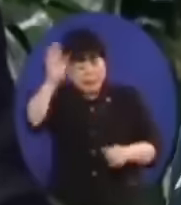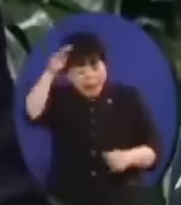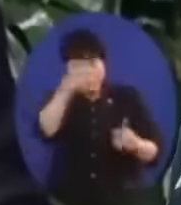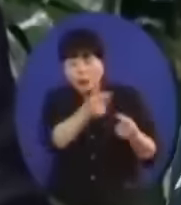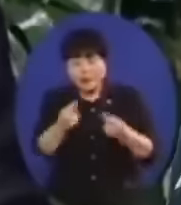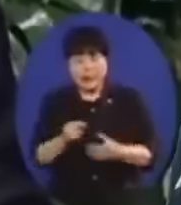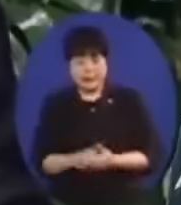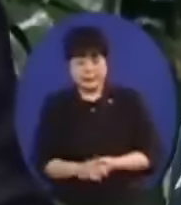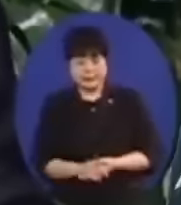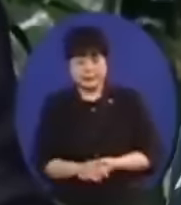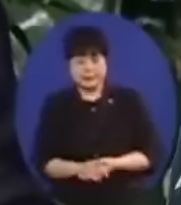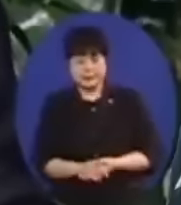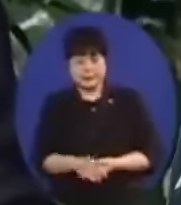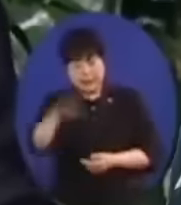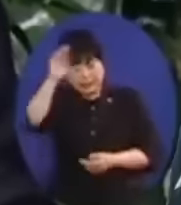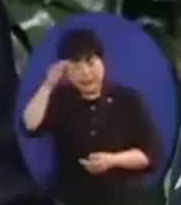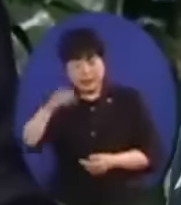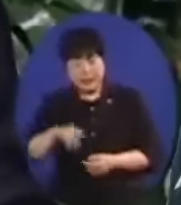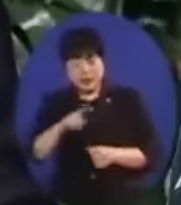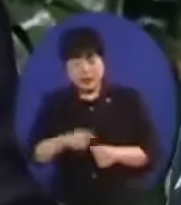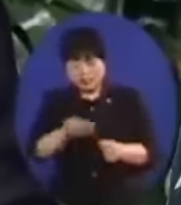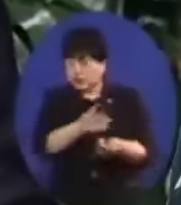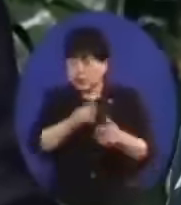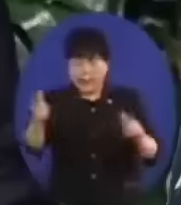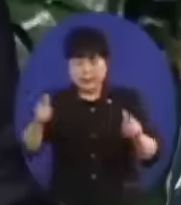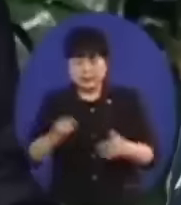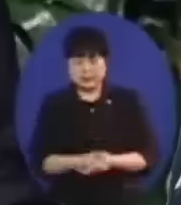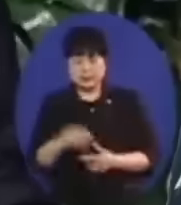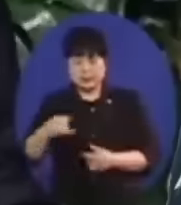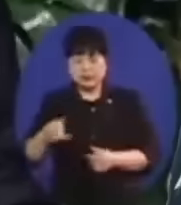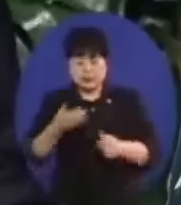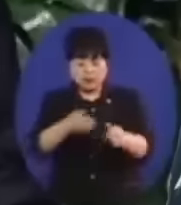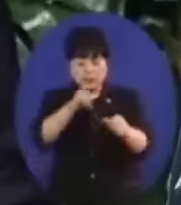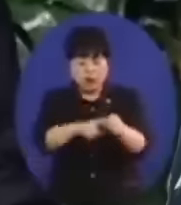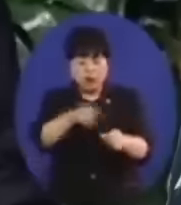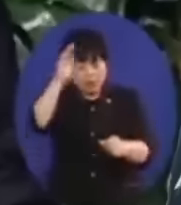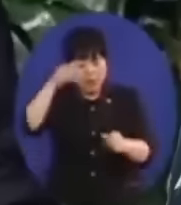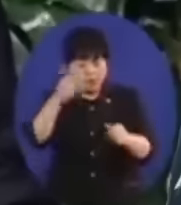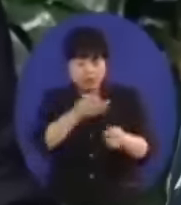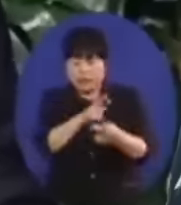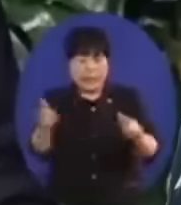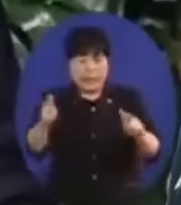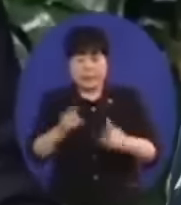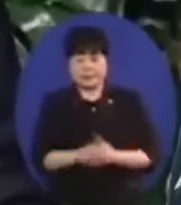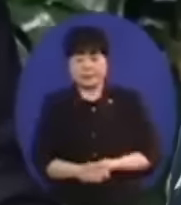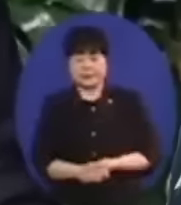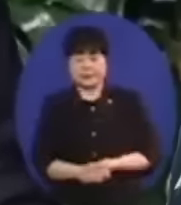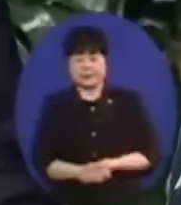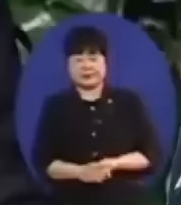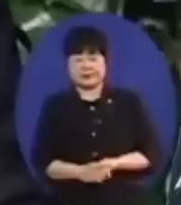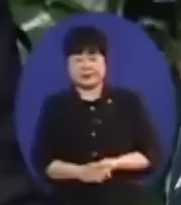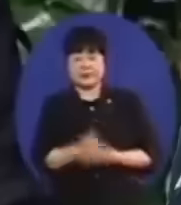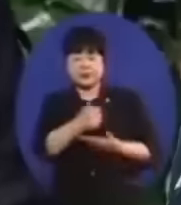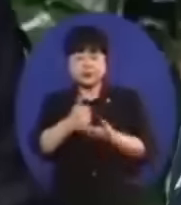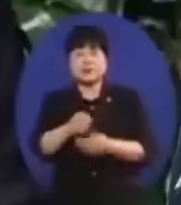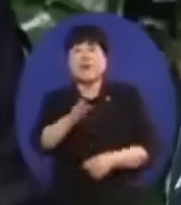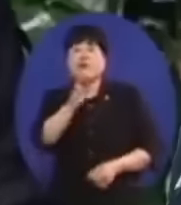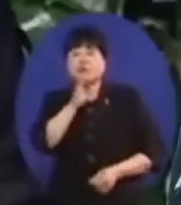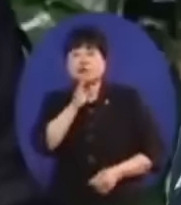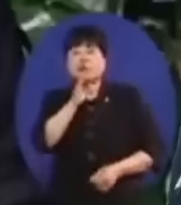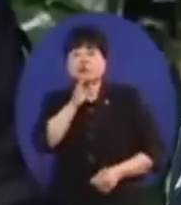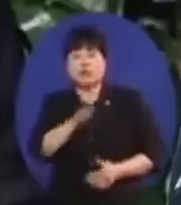개들이니까 개들에게 아직 자식에게 주는 떡을 줄 수 없다. 주님